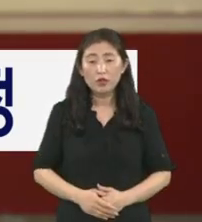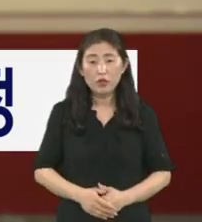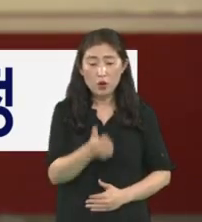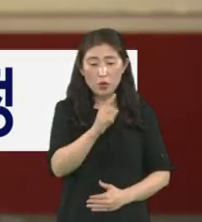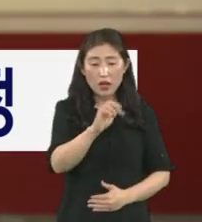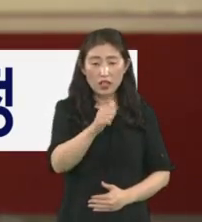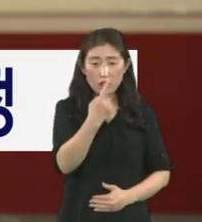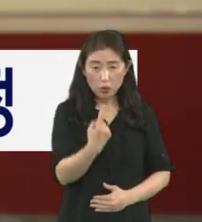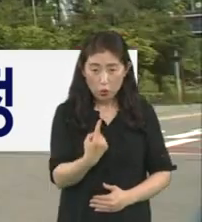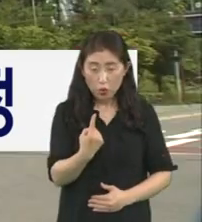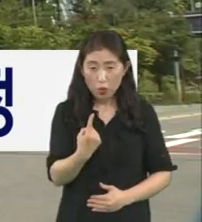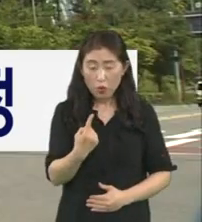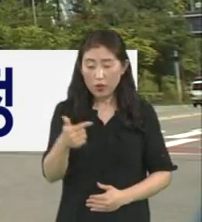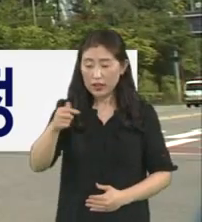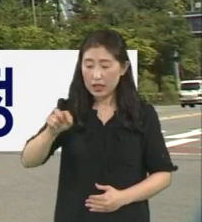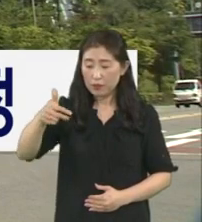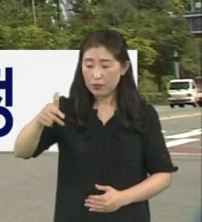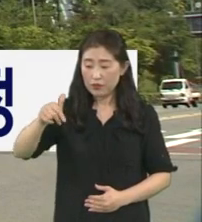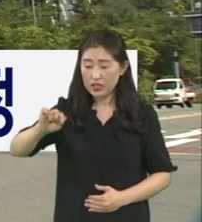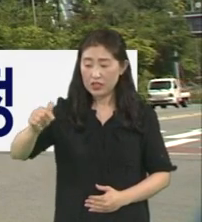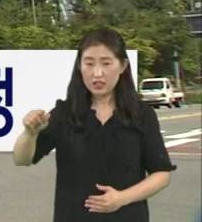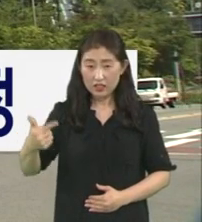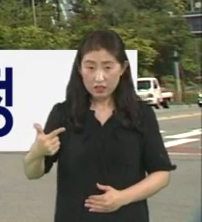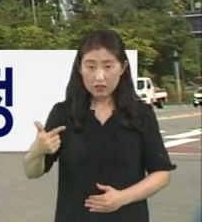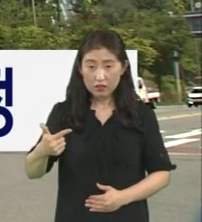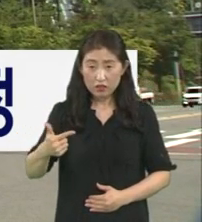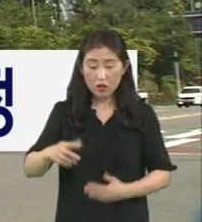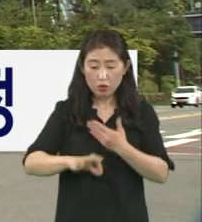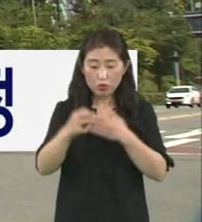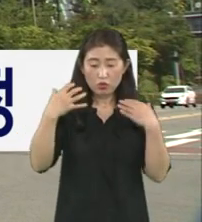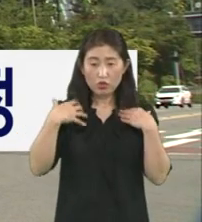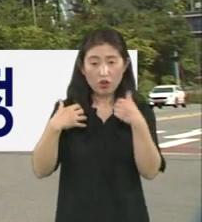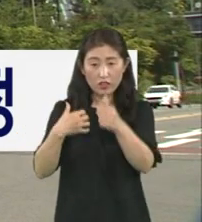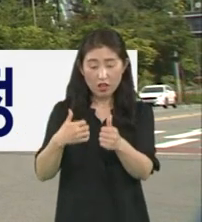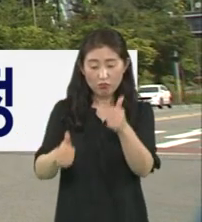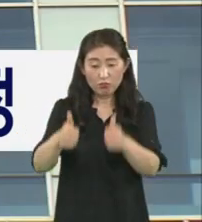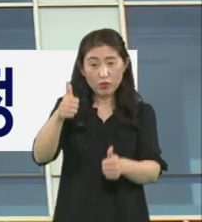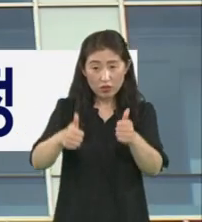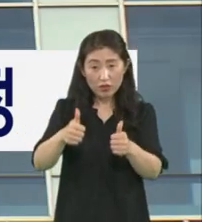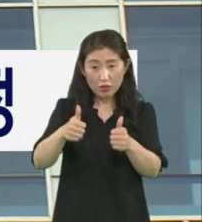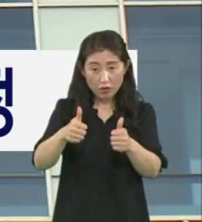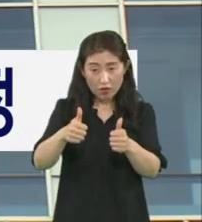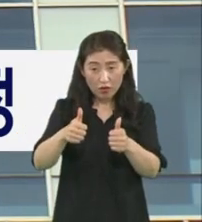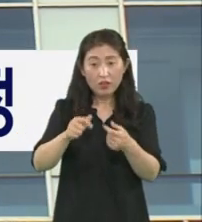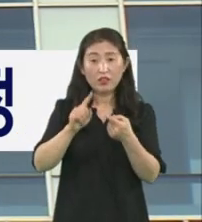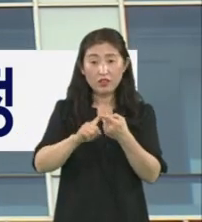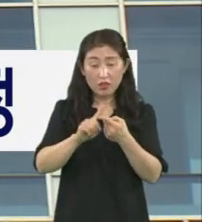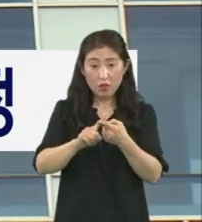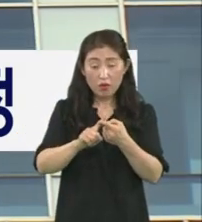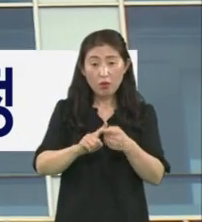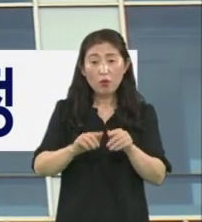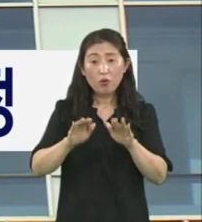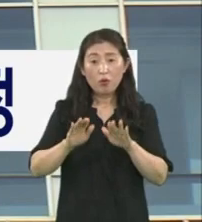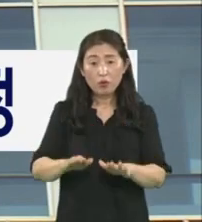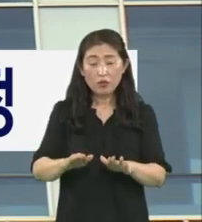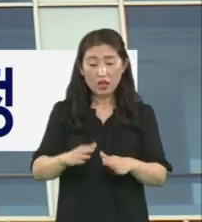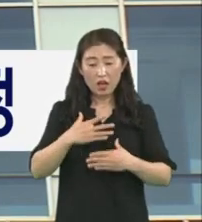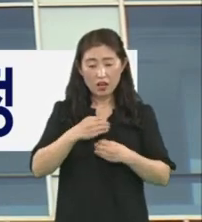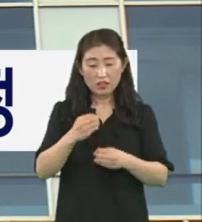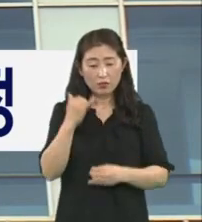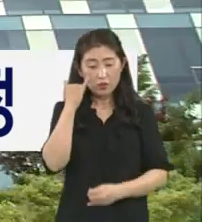황인호 현 동구청장과 남진근 대전시 의원 간 맞대결이 펼쳤던 대전 동구청장 경선은